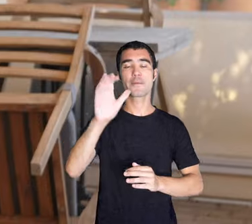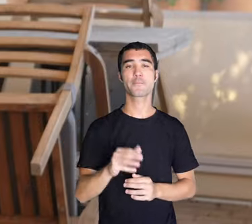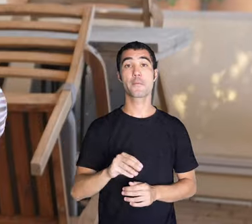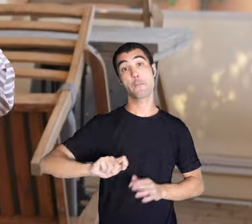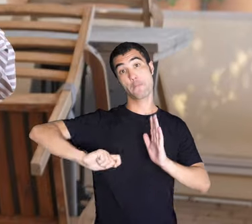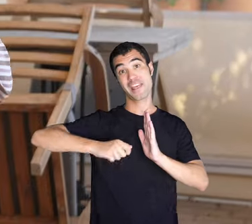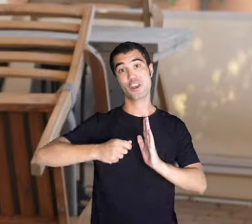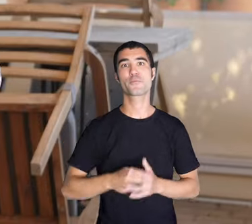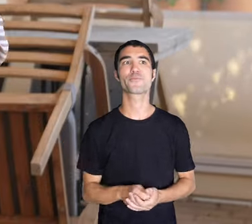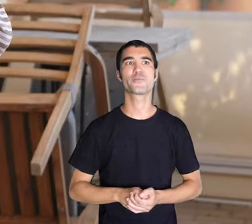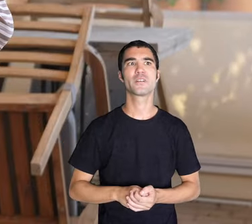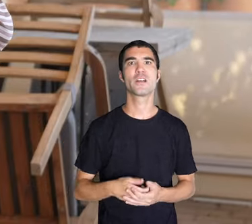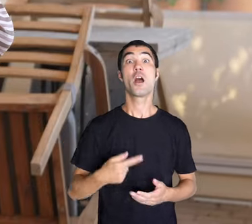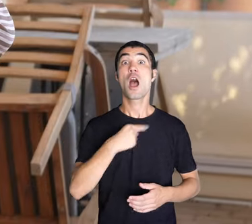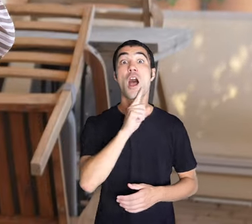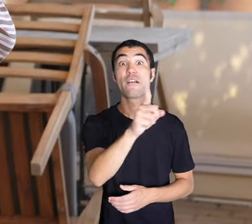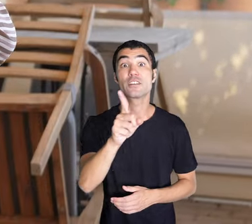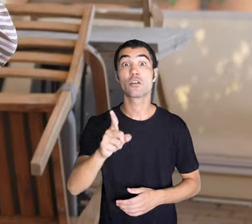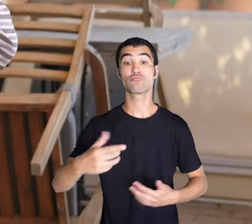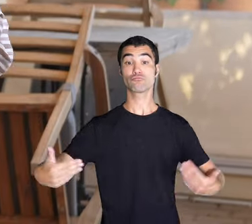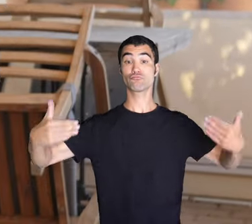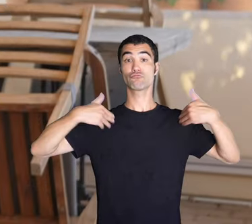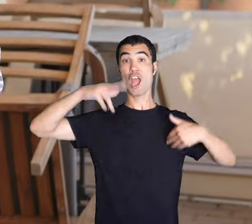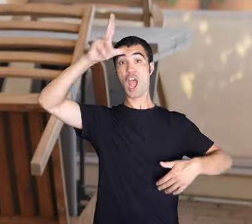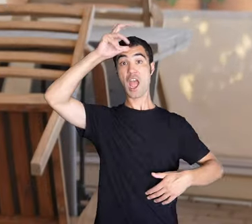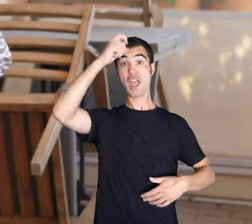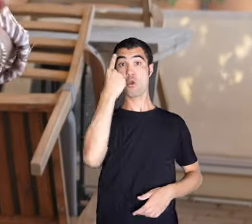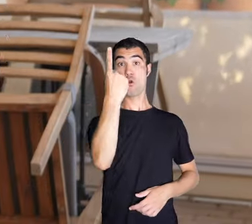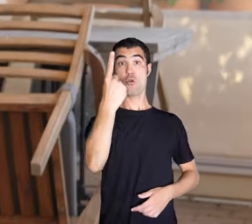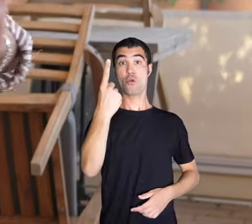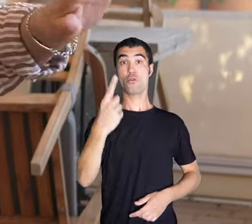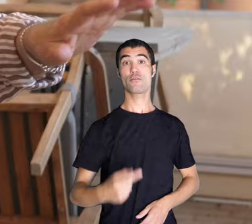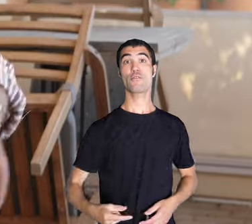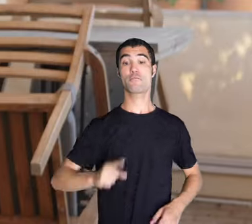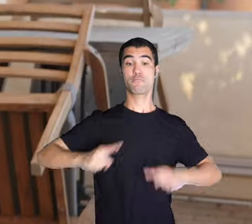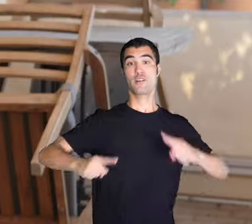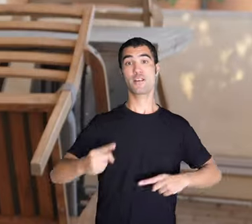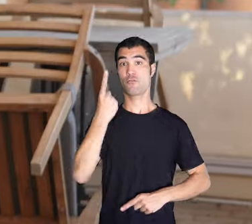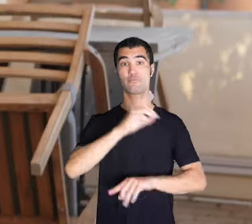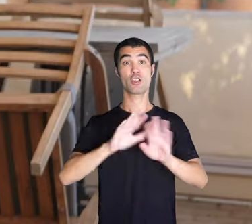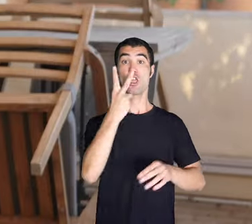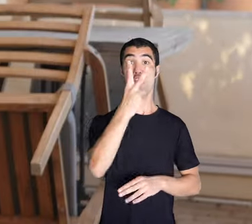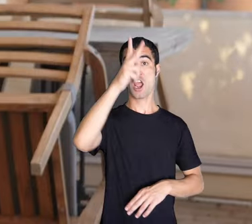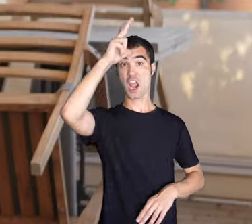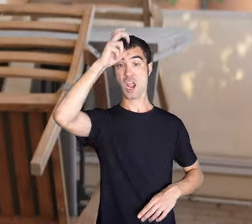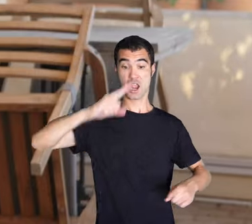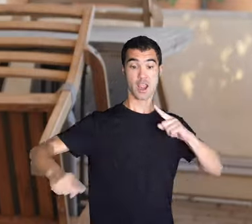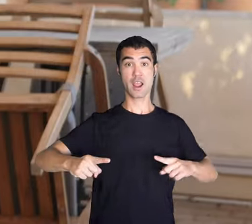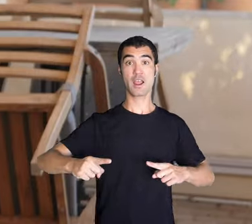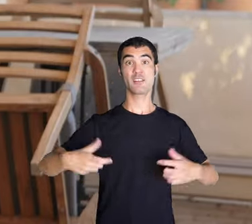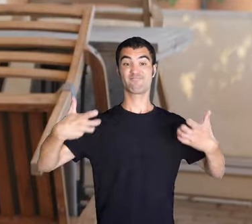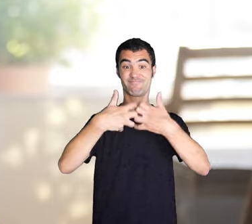cosa, que aquí només hi ha d'haver un gai. Si hi ha dos gais, no anirà bé, oi? Diu, no, sí, tu